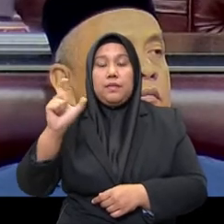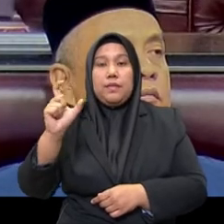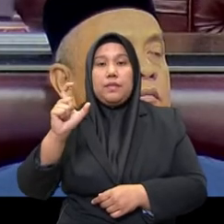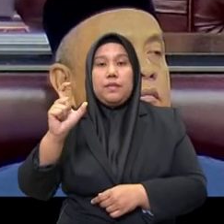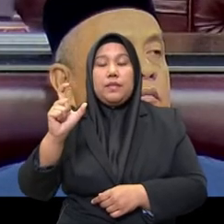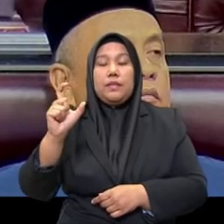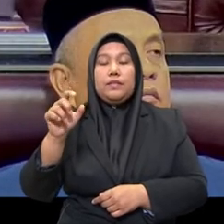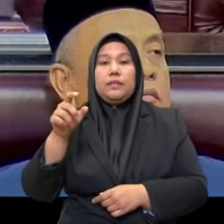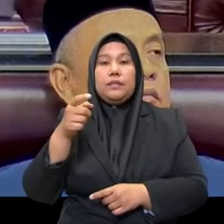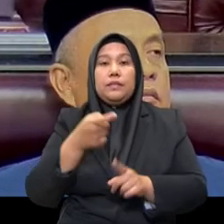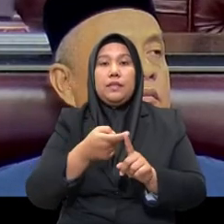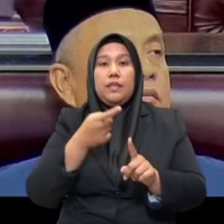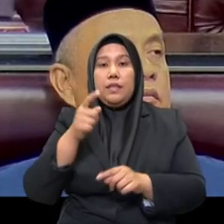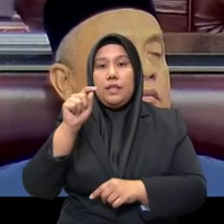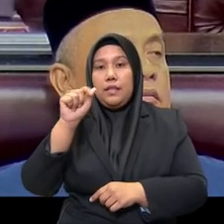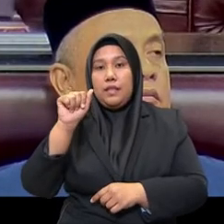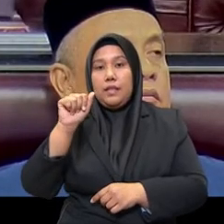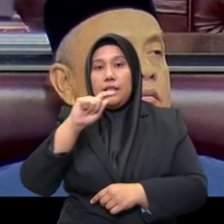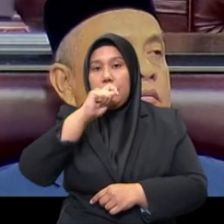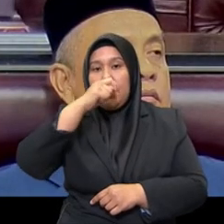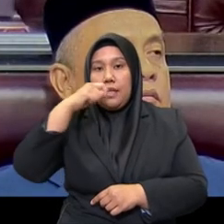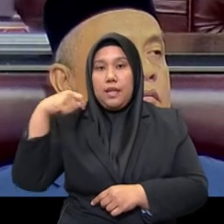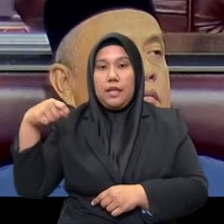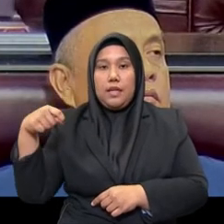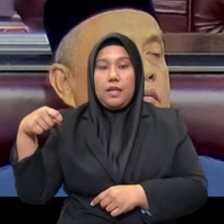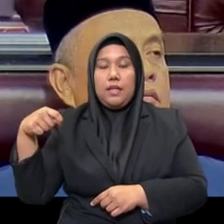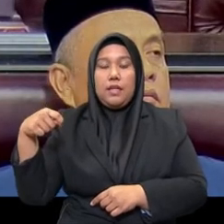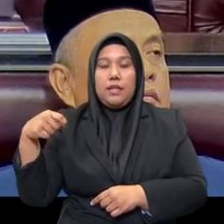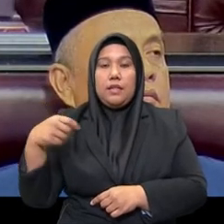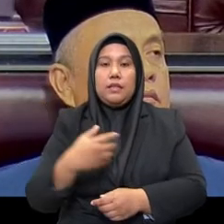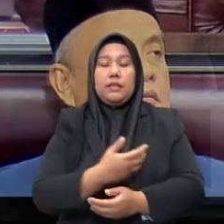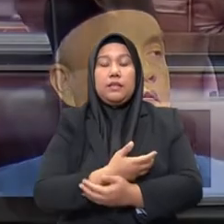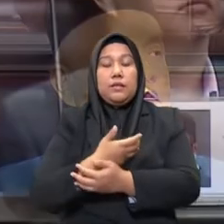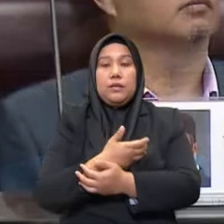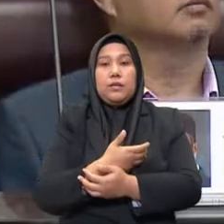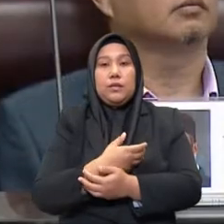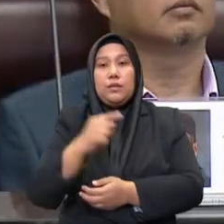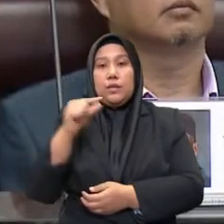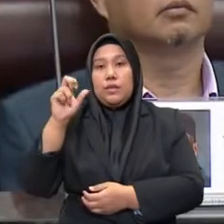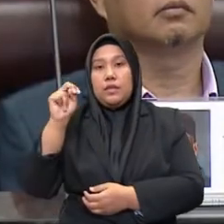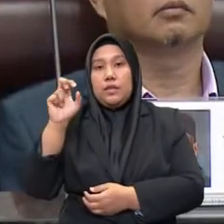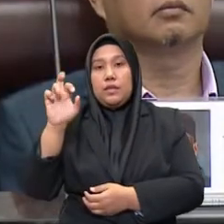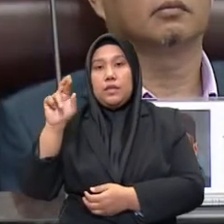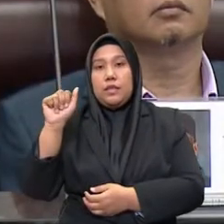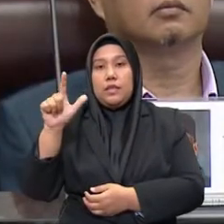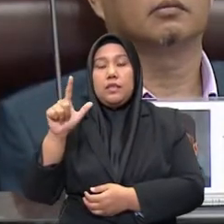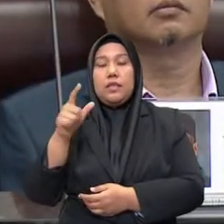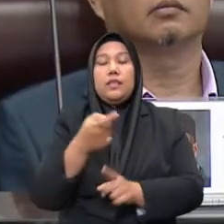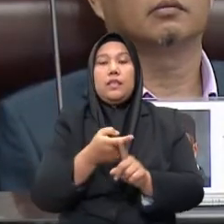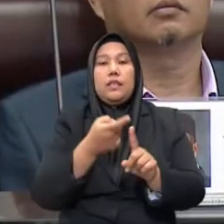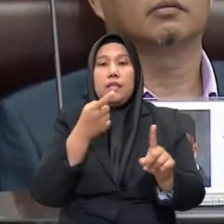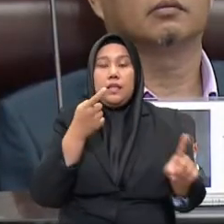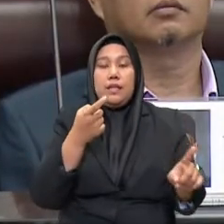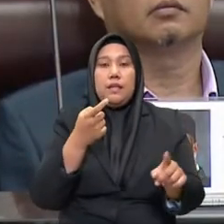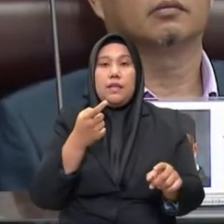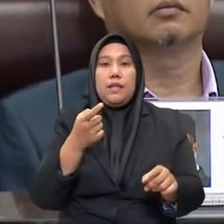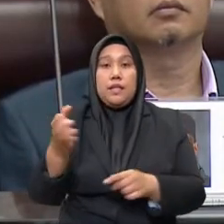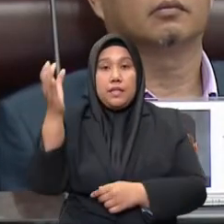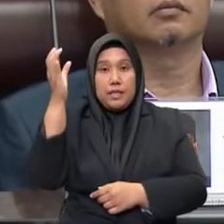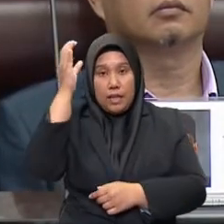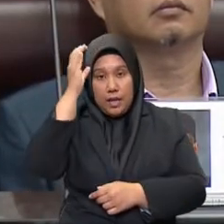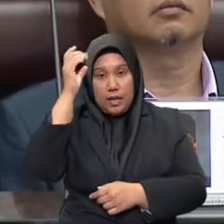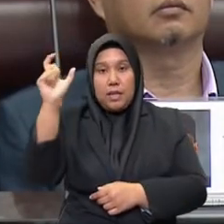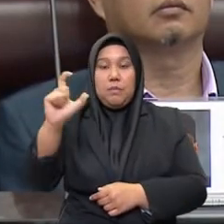oleh Mr. Pai Jin Che, iaitu cucu General Pai Chung Si dari Chinese Muslim Association di sebelah sana.